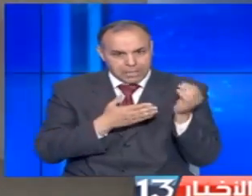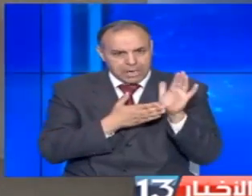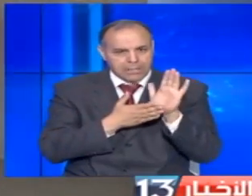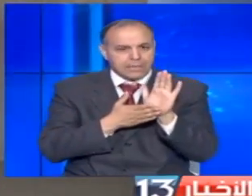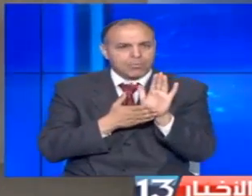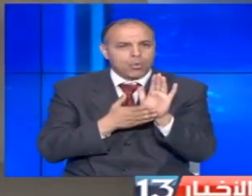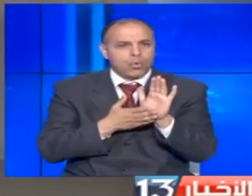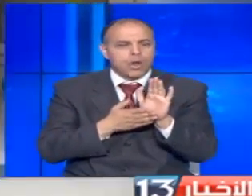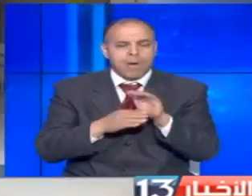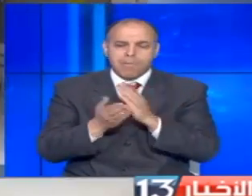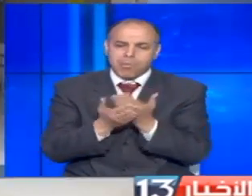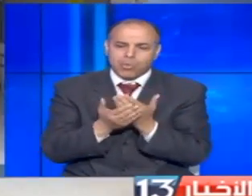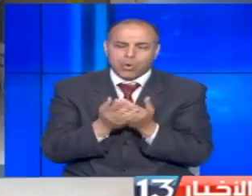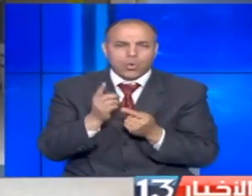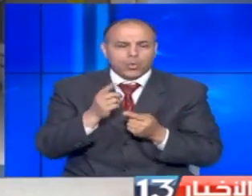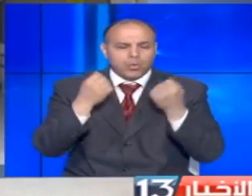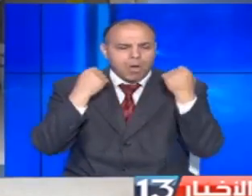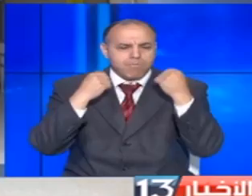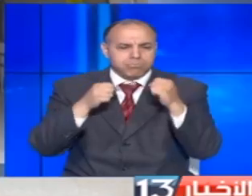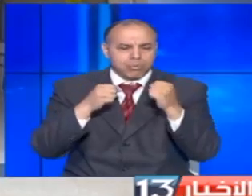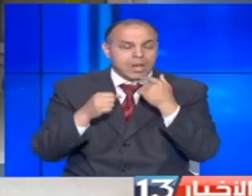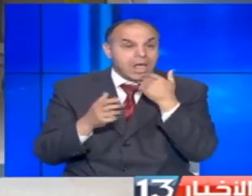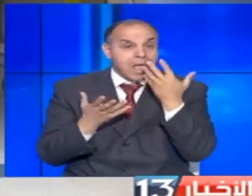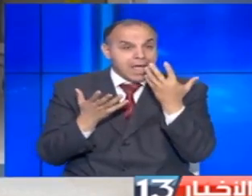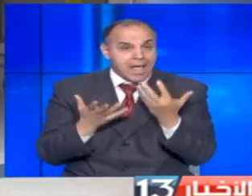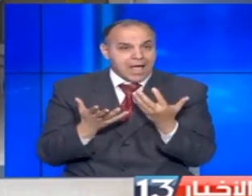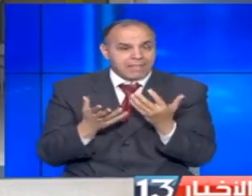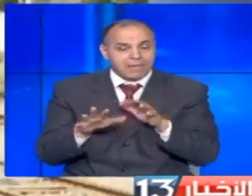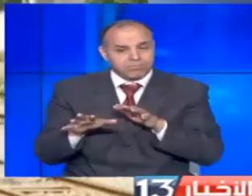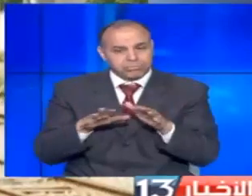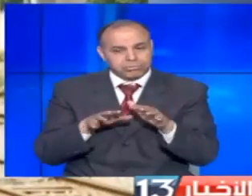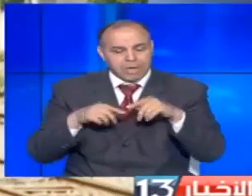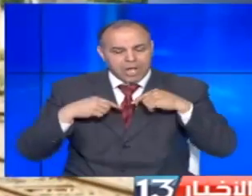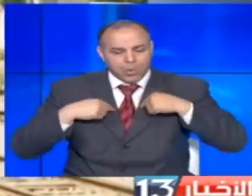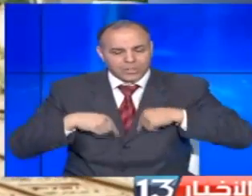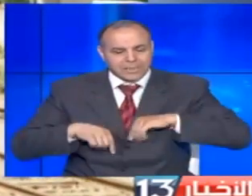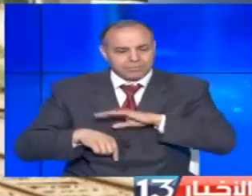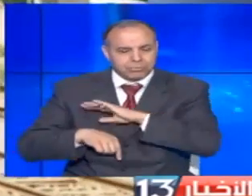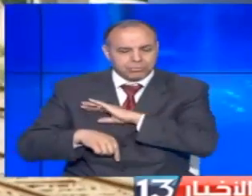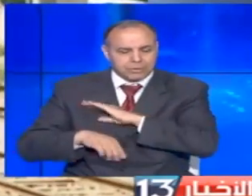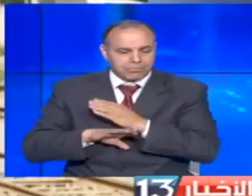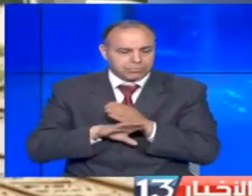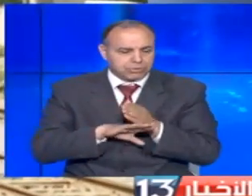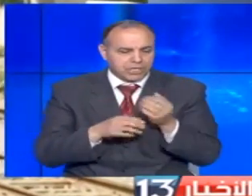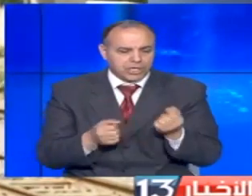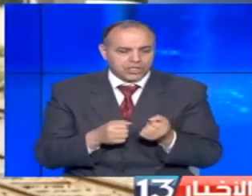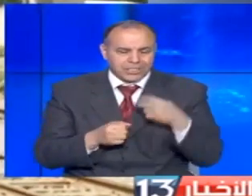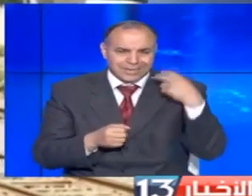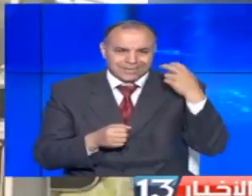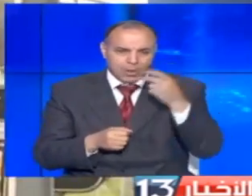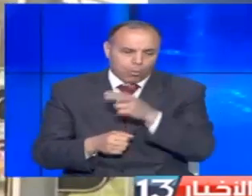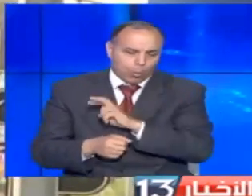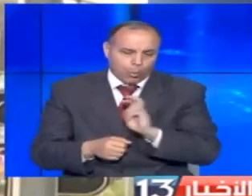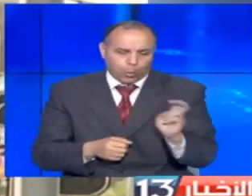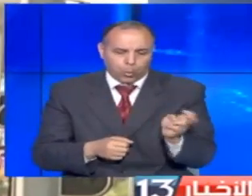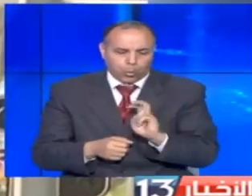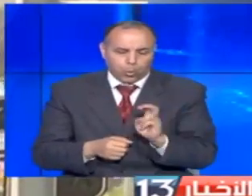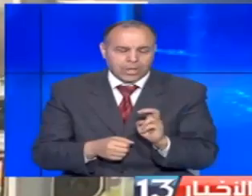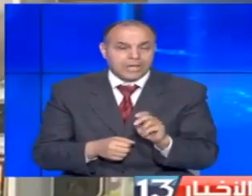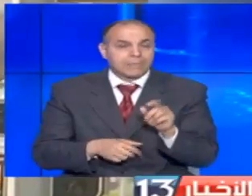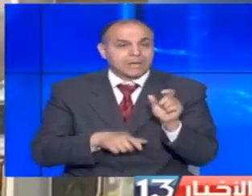عشرات القضايا ضد المعتصمين وانها ساعيه مع وزاره الاشراف لاستئناف نشاط حركه سير قطارات